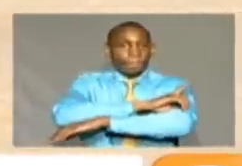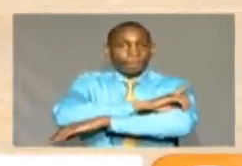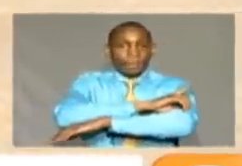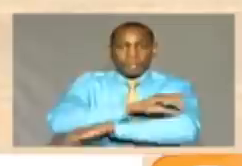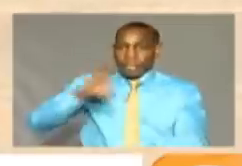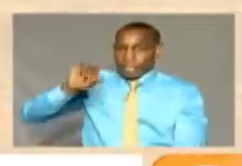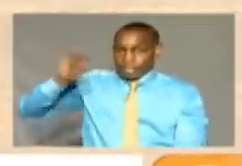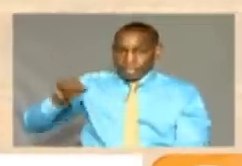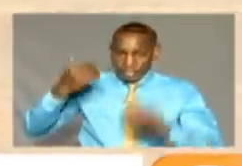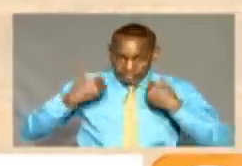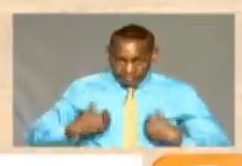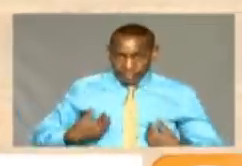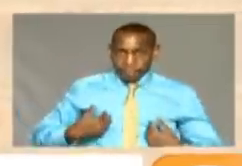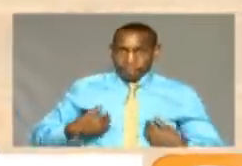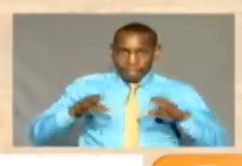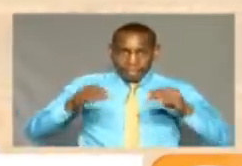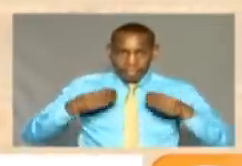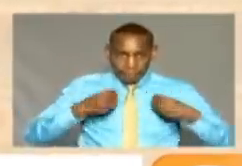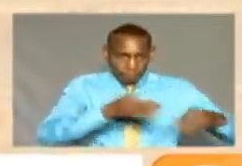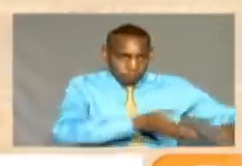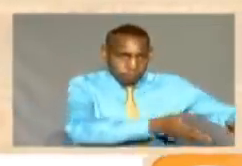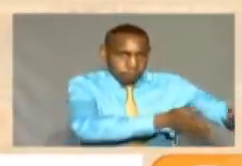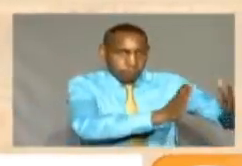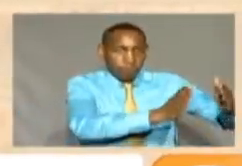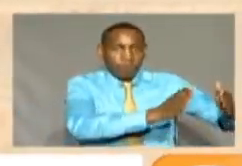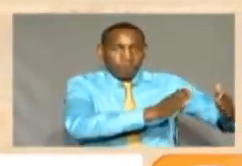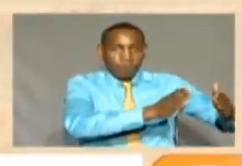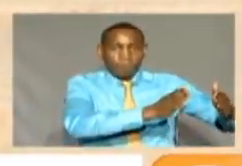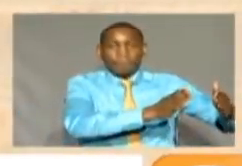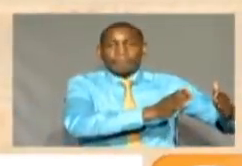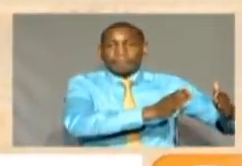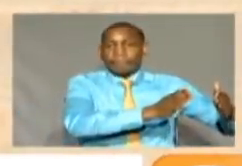the CJ was allowed to walk to the dais through a sidewalk.